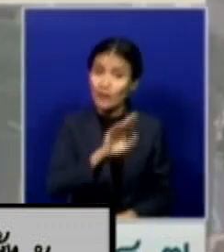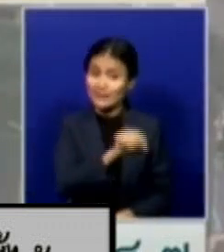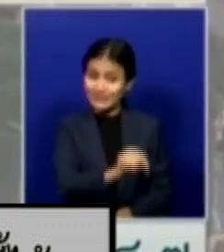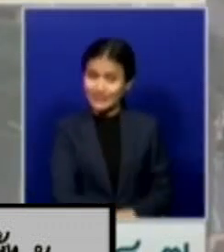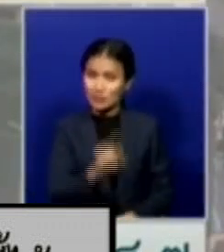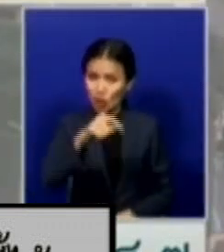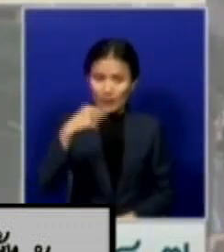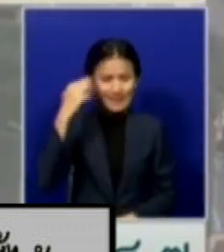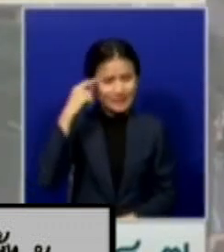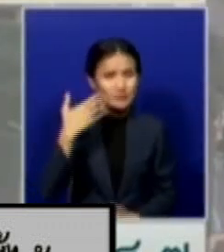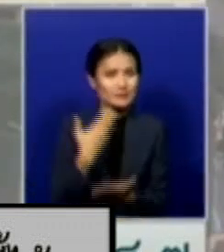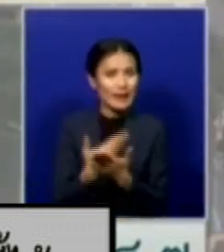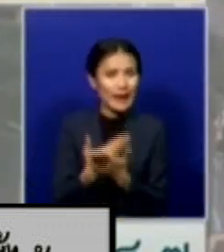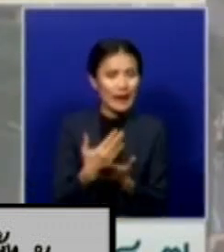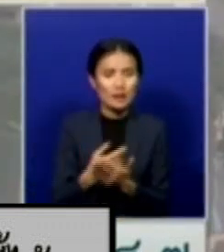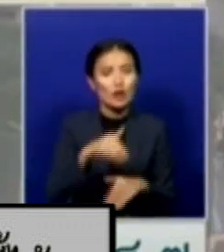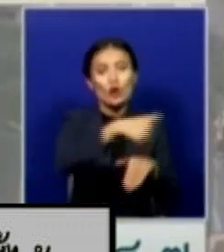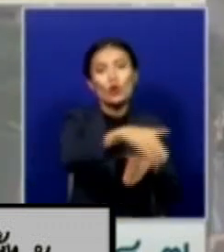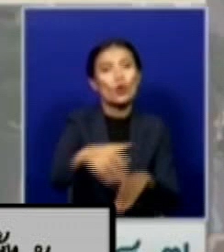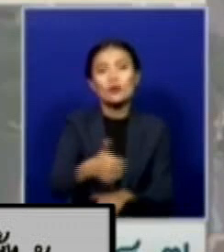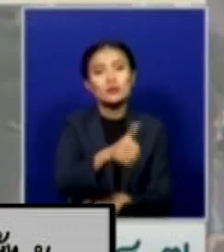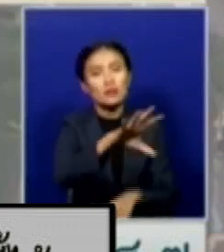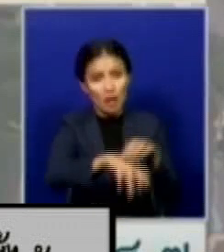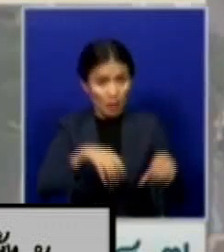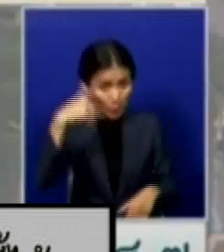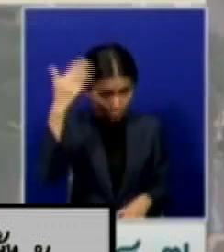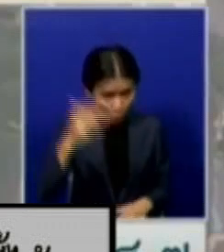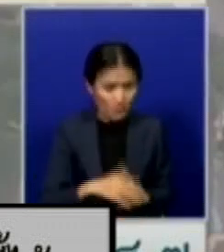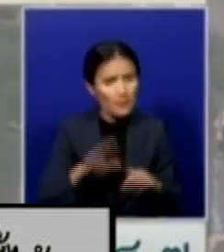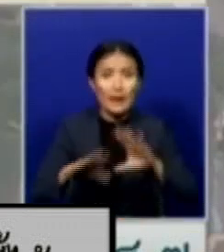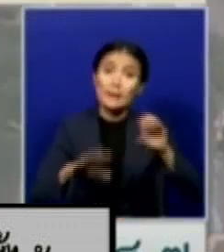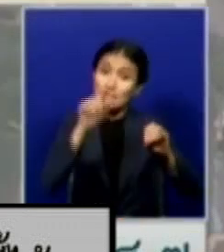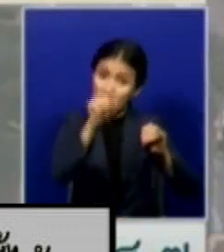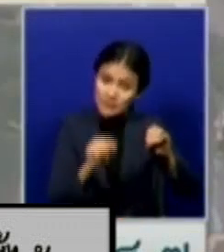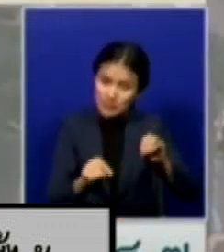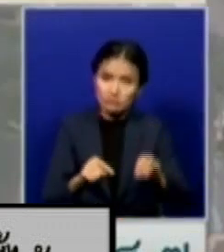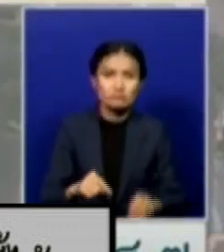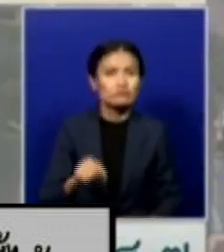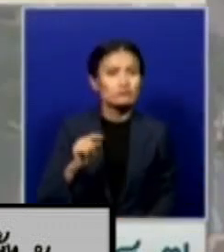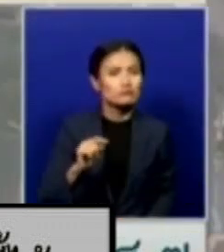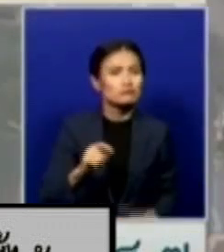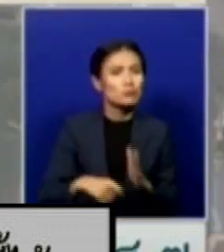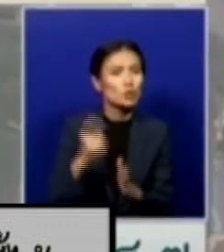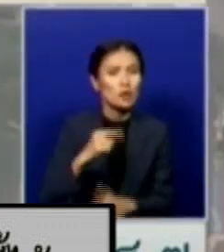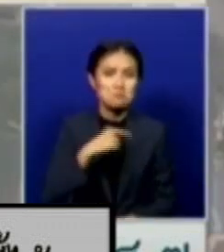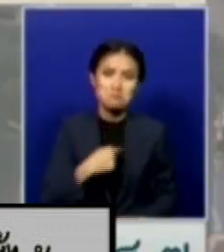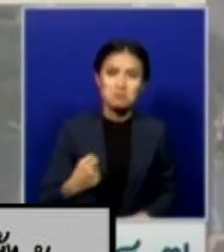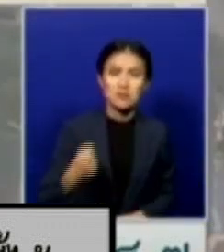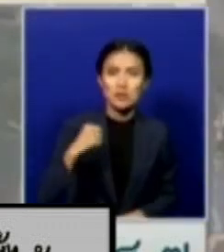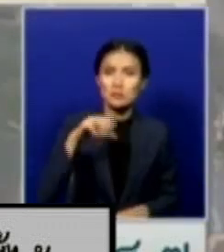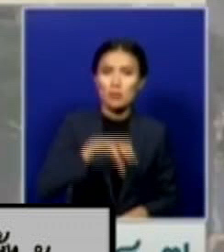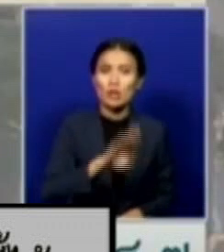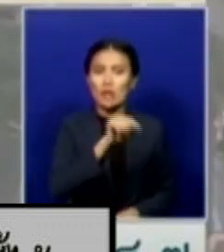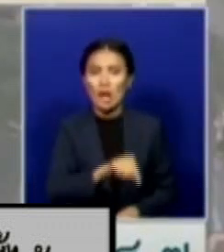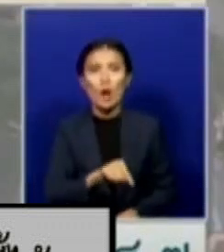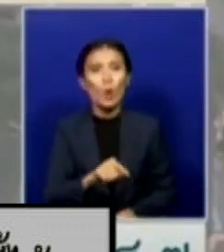ำกว่า150ของตราสารหนี้ที่ครบกำหนดเพื่อให้มั่นใจว่าเป็นบริษัทที่มีฐานะและมีผลการดำเนินการดีแต่ขาดสภ